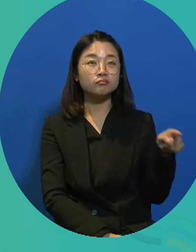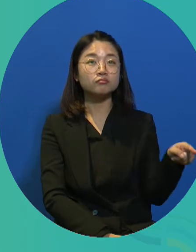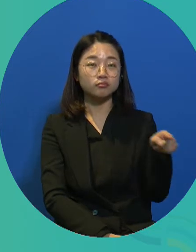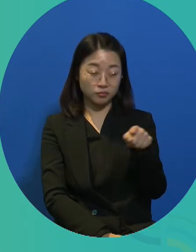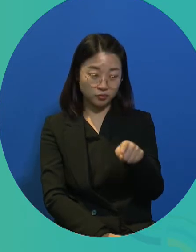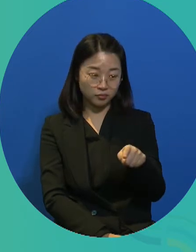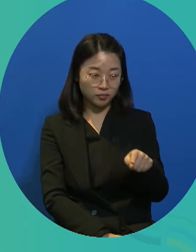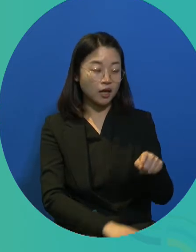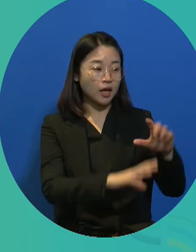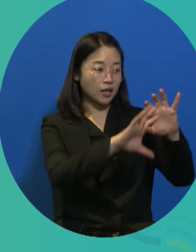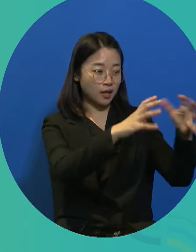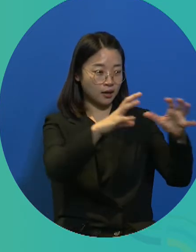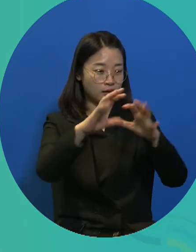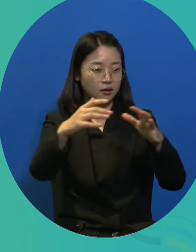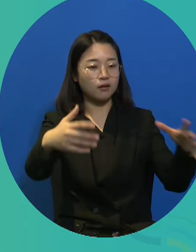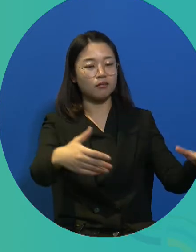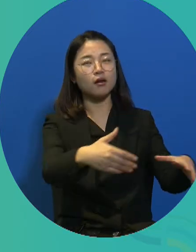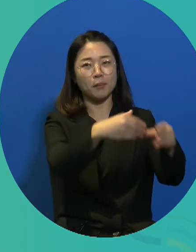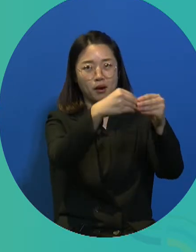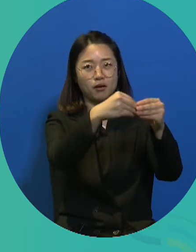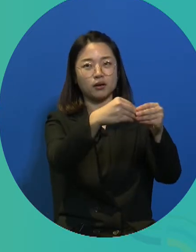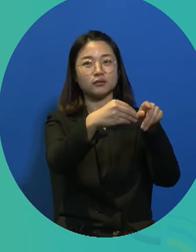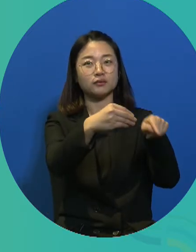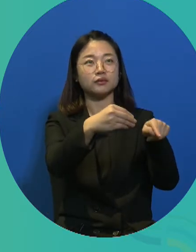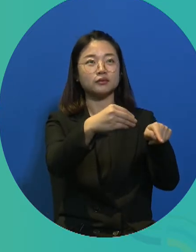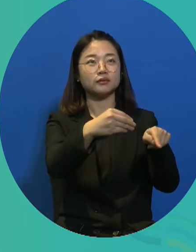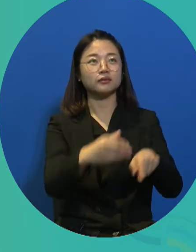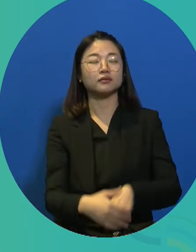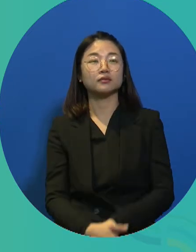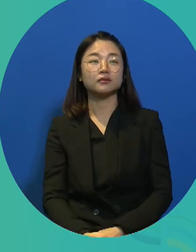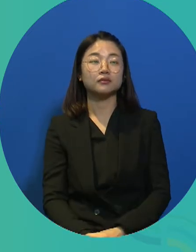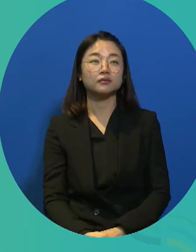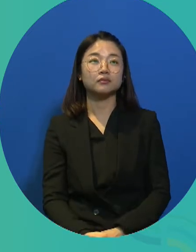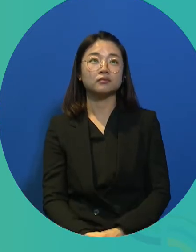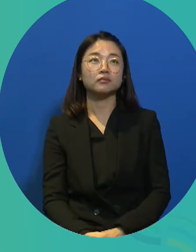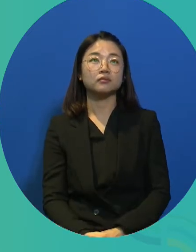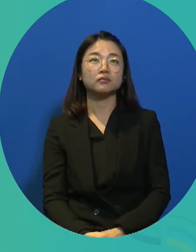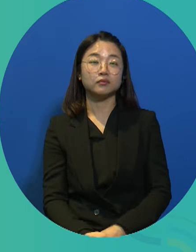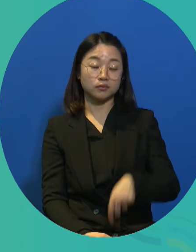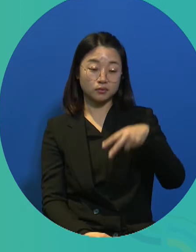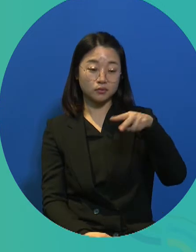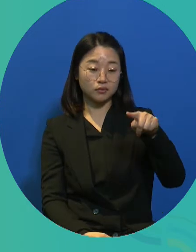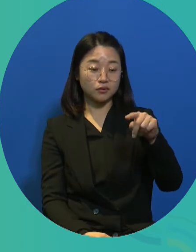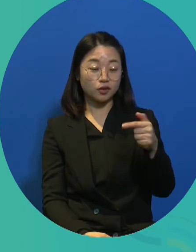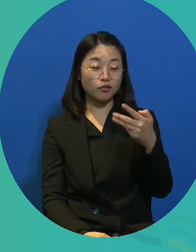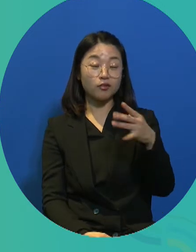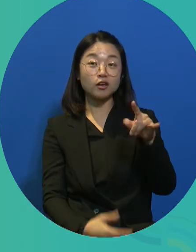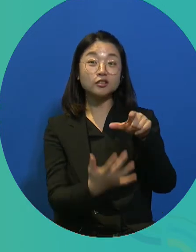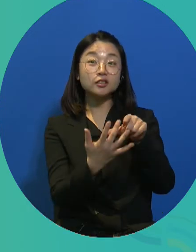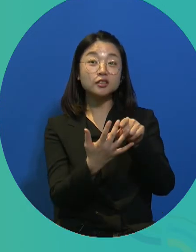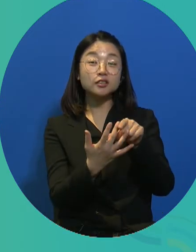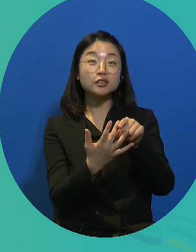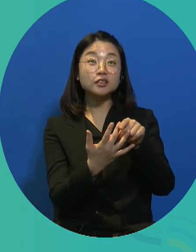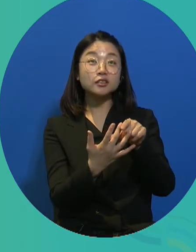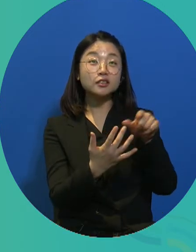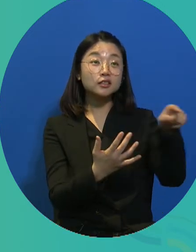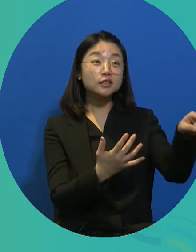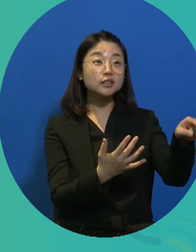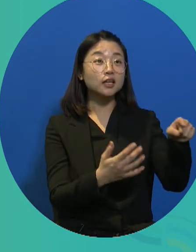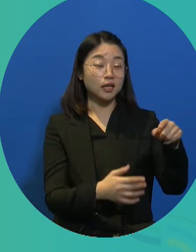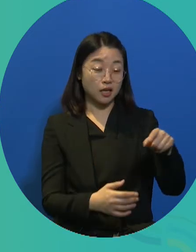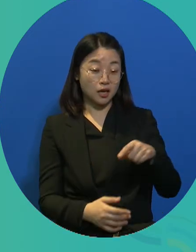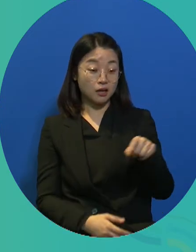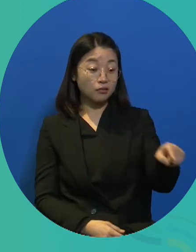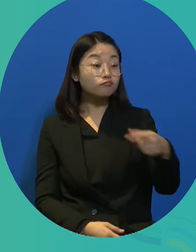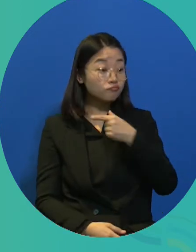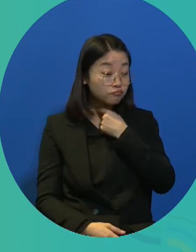국제 협약이라고 보시면 될 것 같습니다. 현 선택 의정서 같은 경우에는 협약 당사국만 가입이